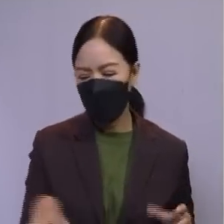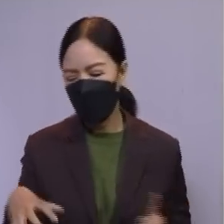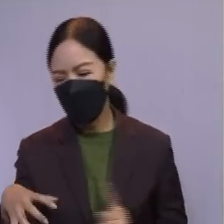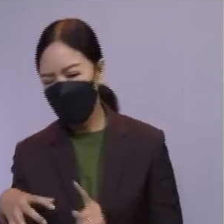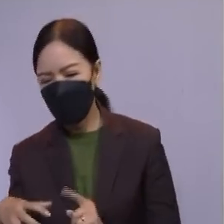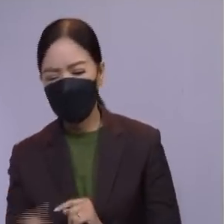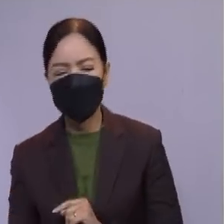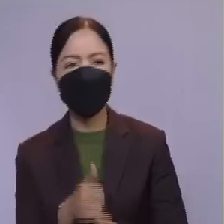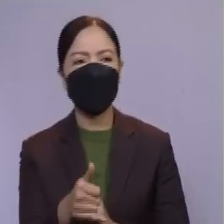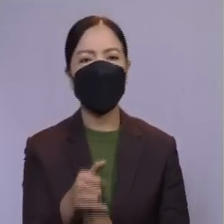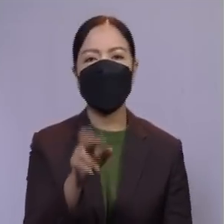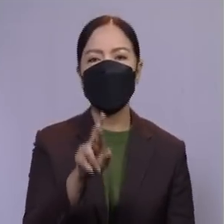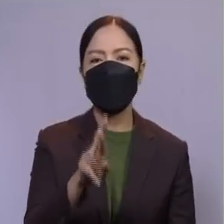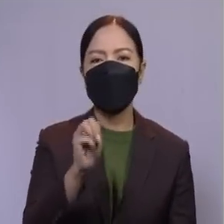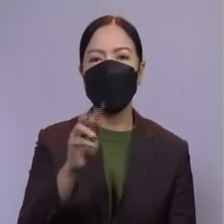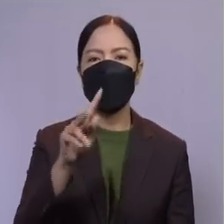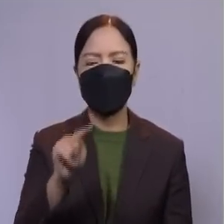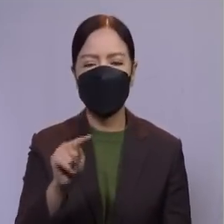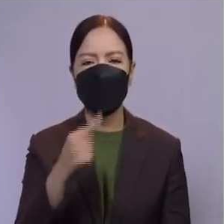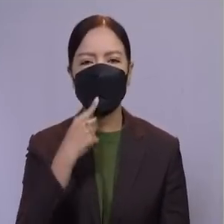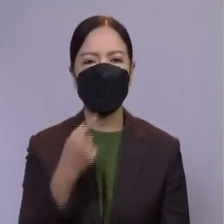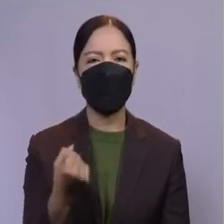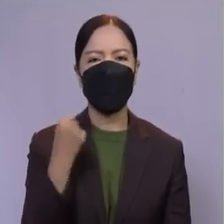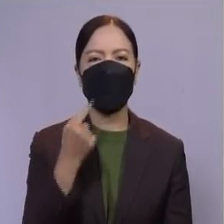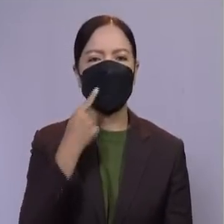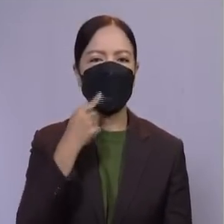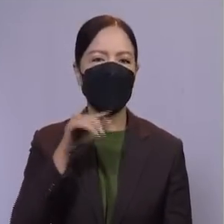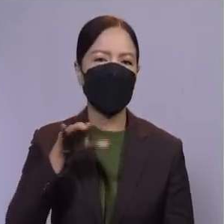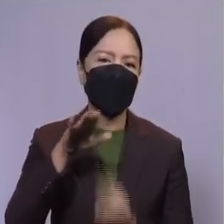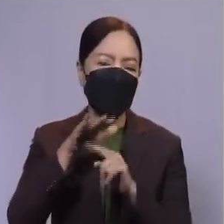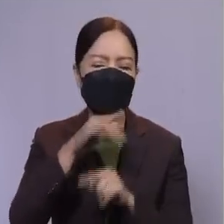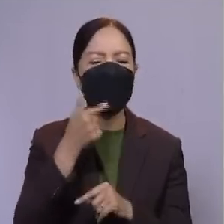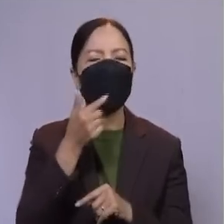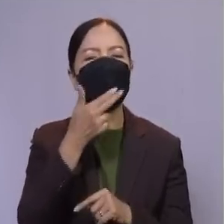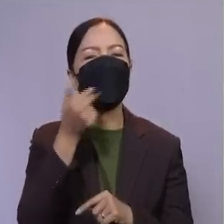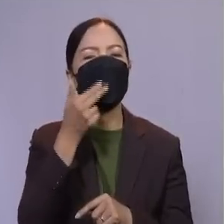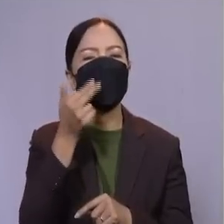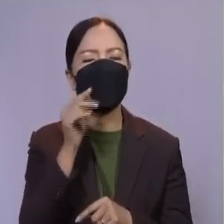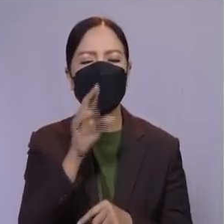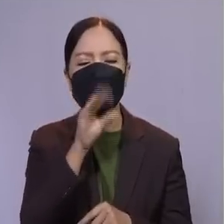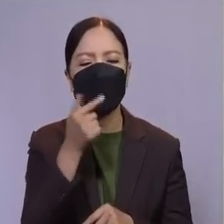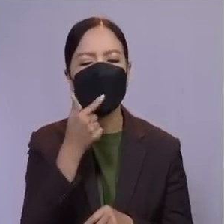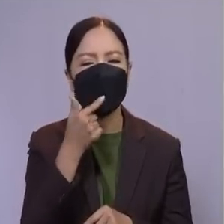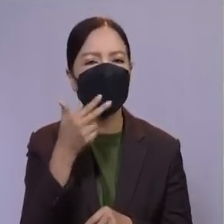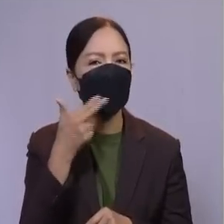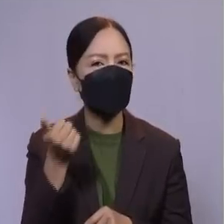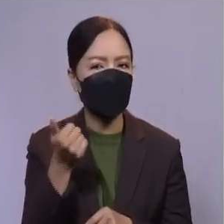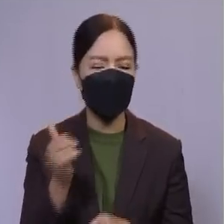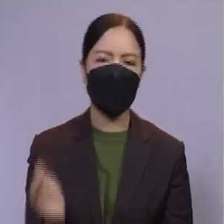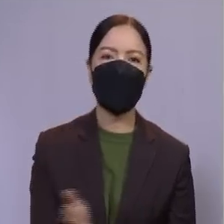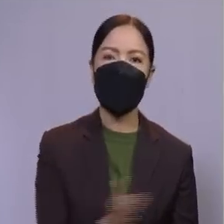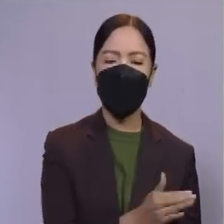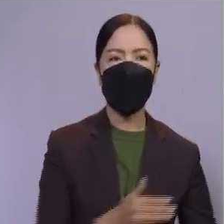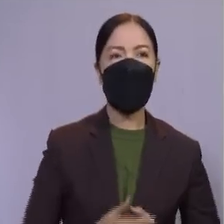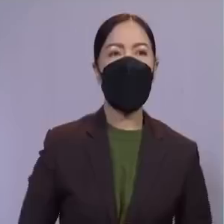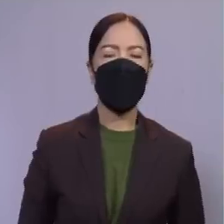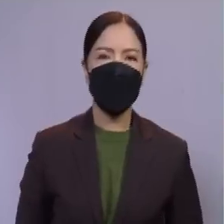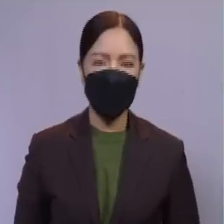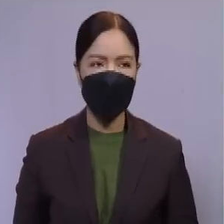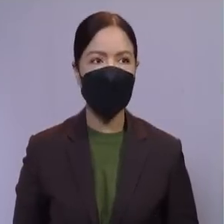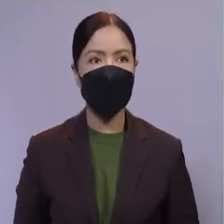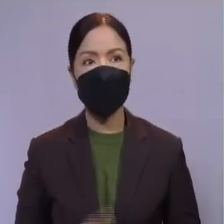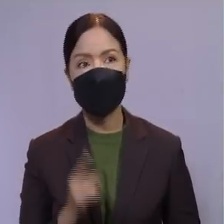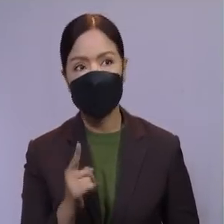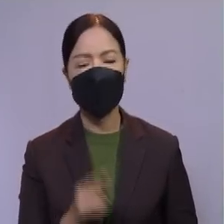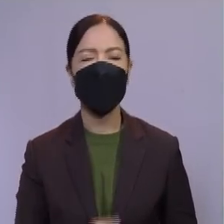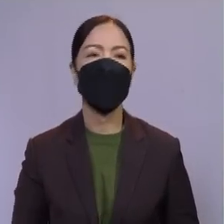ไปรัฐมนตรีแรงลิ้นนะคะอ่าทีนี้มาต่อวาทะแห่งปีกันบ้างนะฮะสำหรับวาทะแห่งปีก็คือ